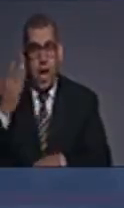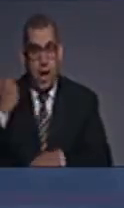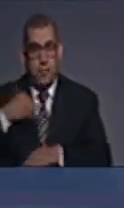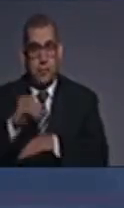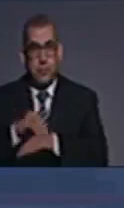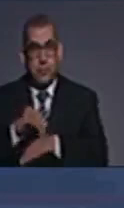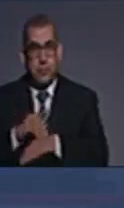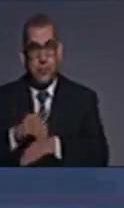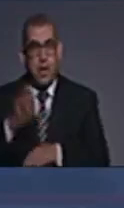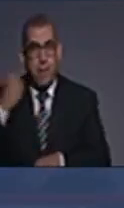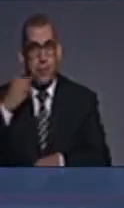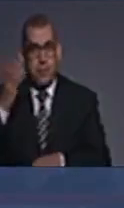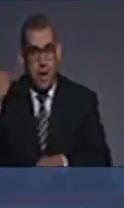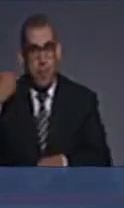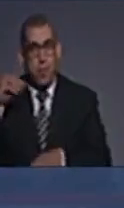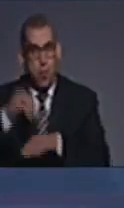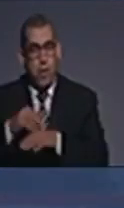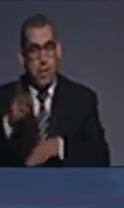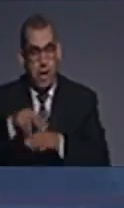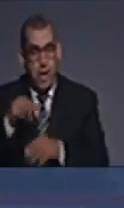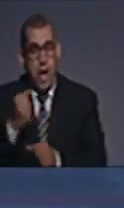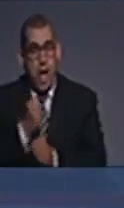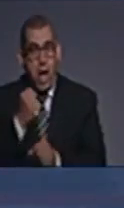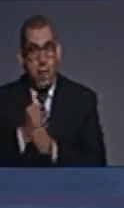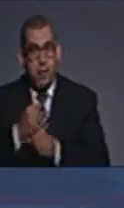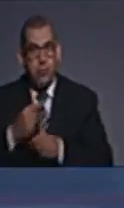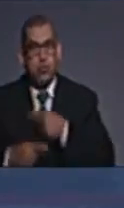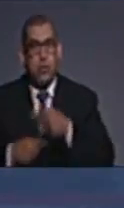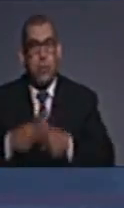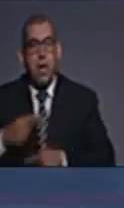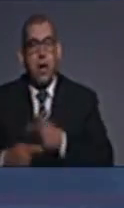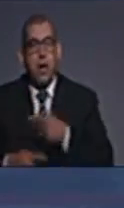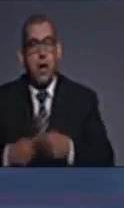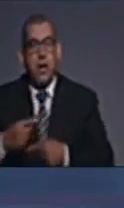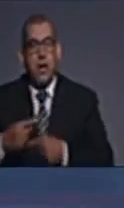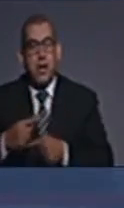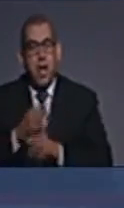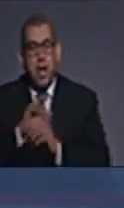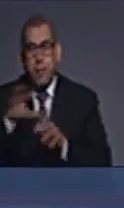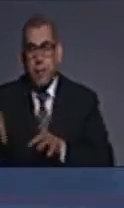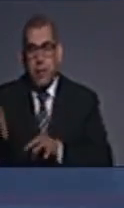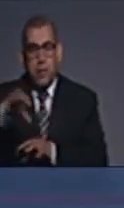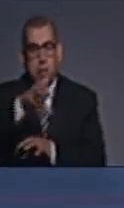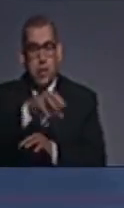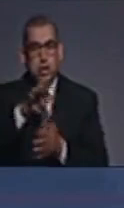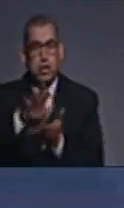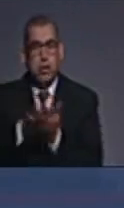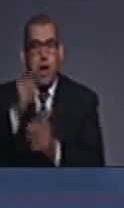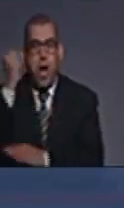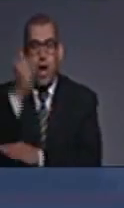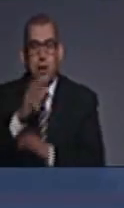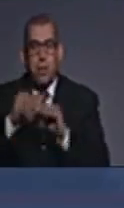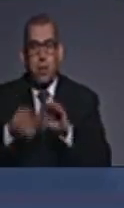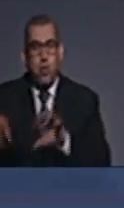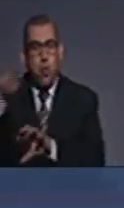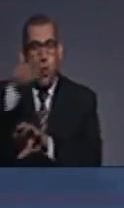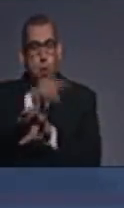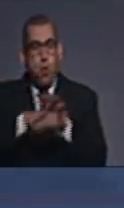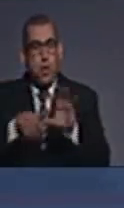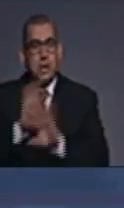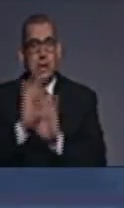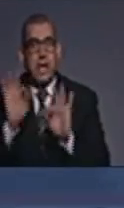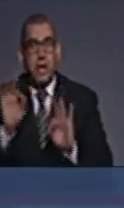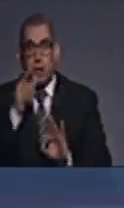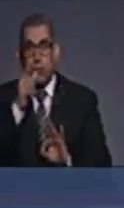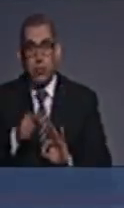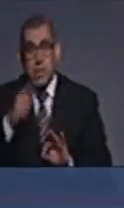لكم برضو إحنا في عمل مستمر على كل قطعة أو كل شبر من أراضي مصر. طيب